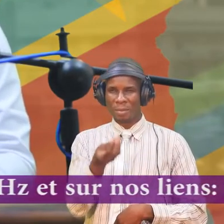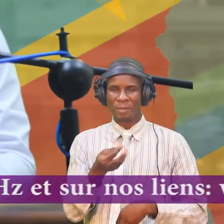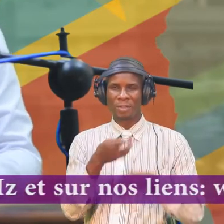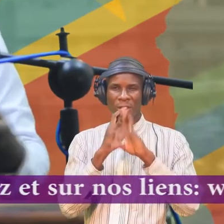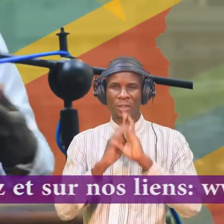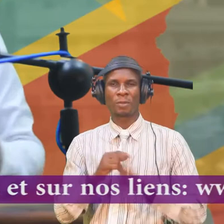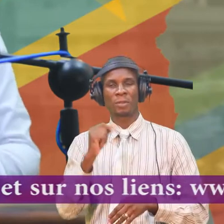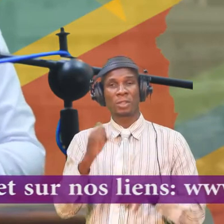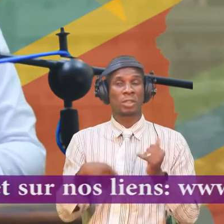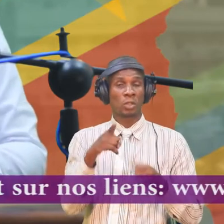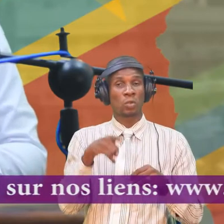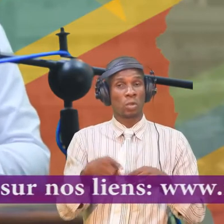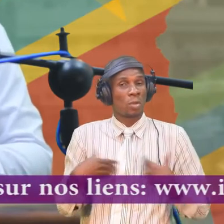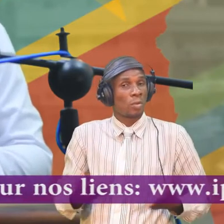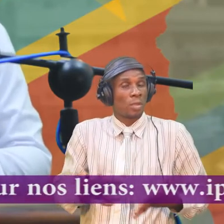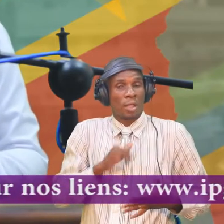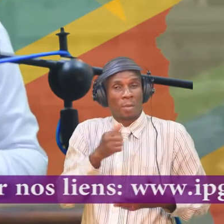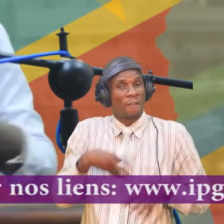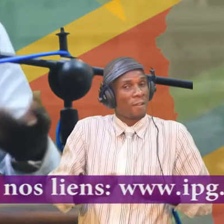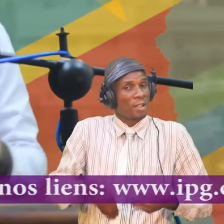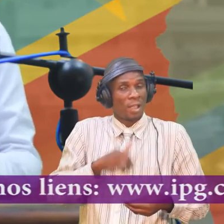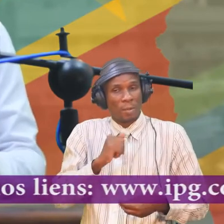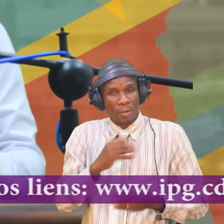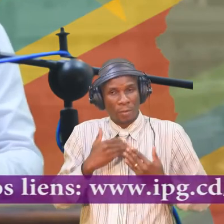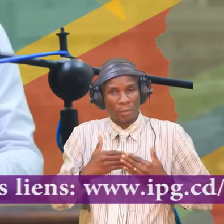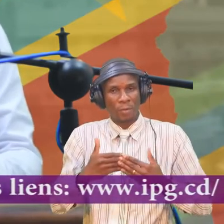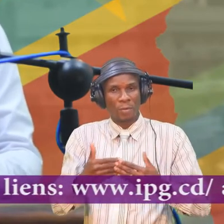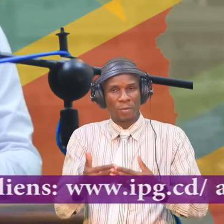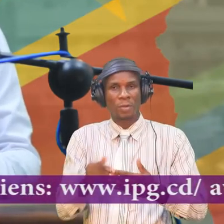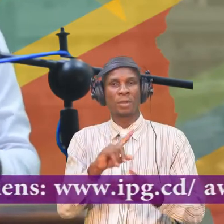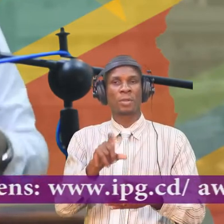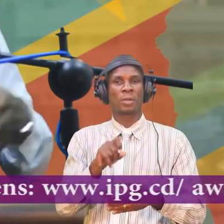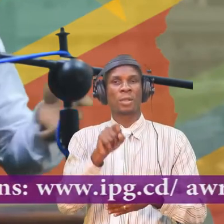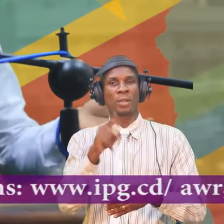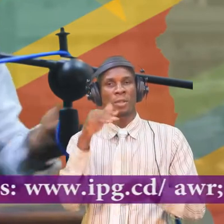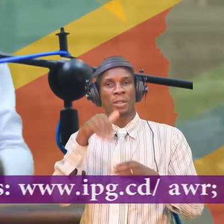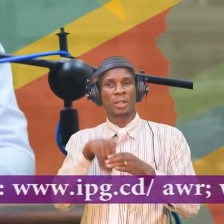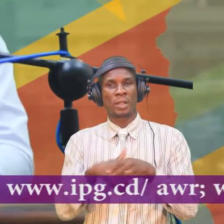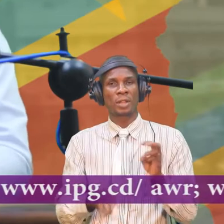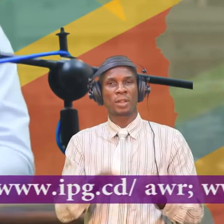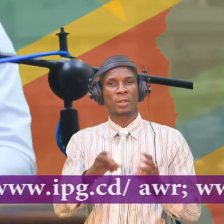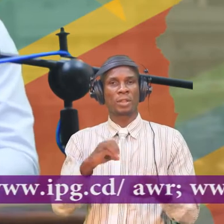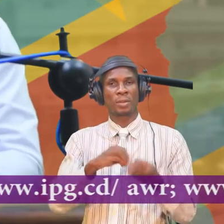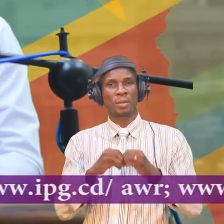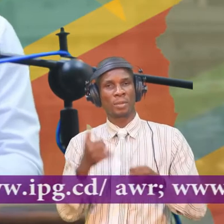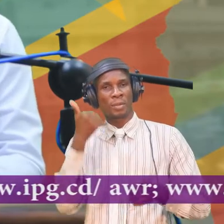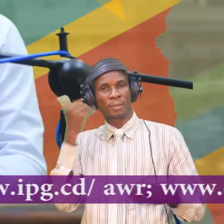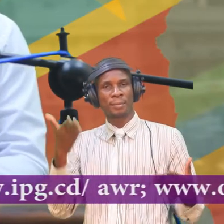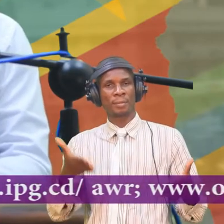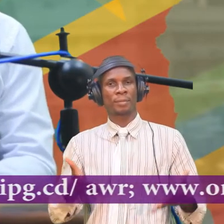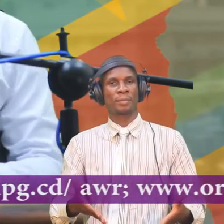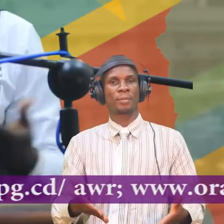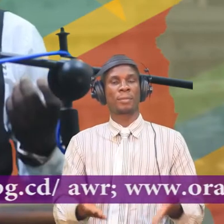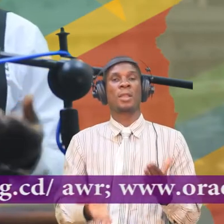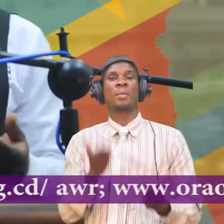tu kwa sababu ya muda, lakini ukiona kwamba haukuridhika kwa majibu unaweza kupitia kwa